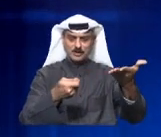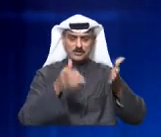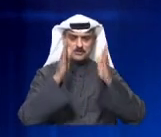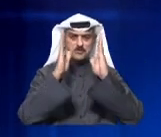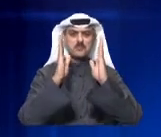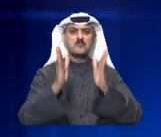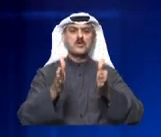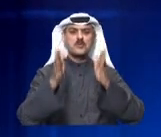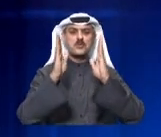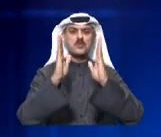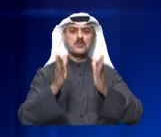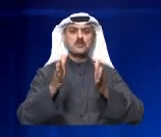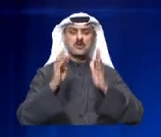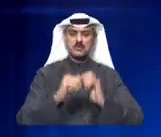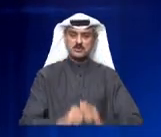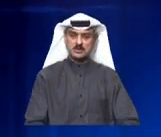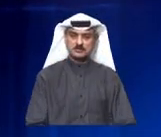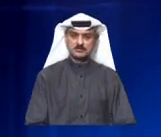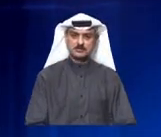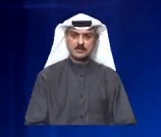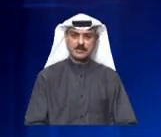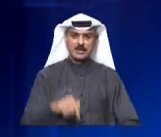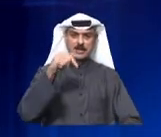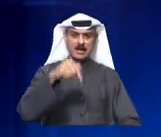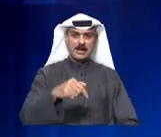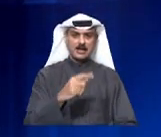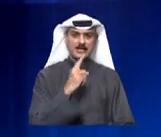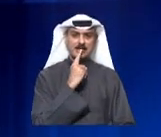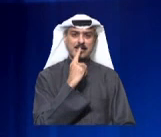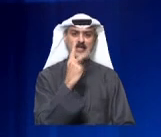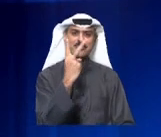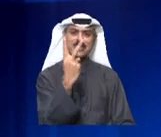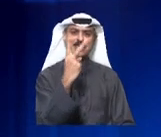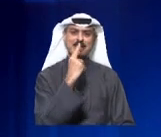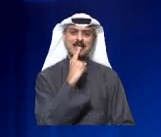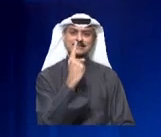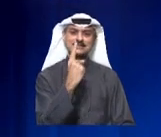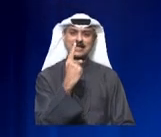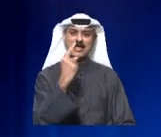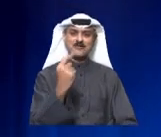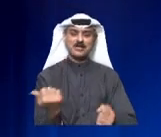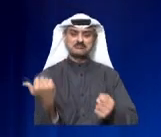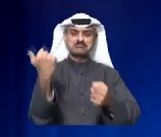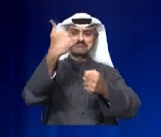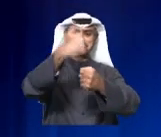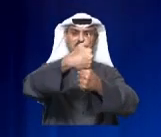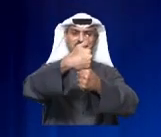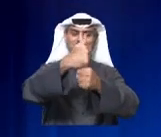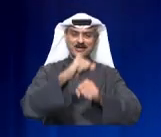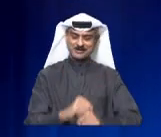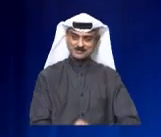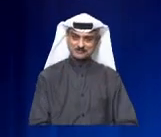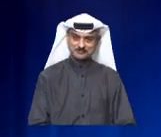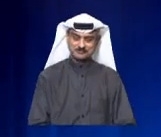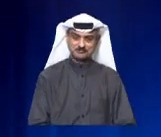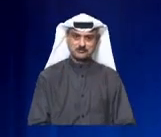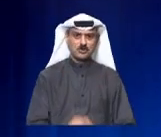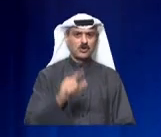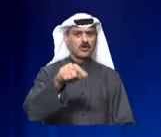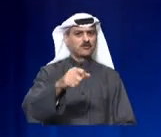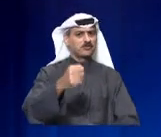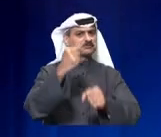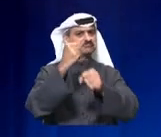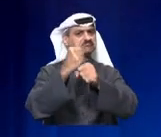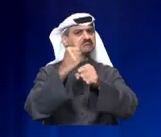الله عن خالص تهانيه بمناسبة الذكرى الثانية لتولي جلالته مقاليد الحكم، ومشيدا بما